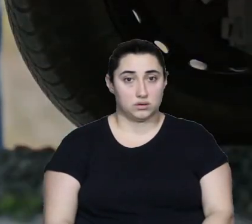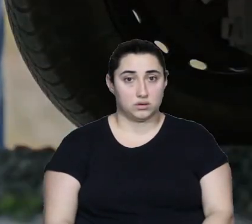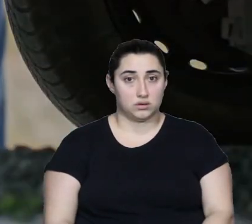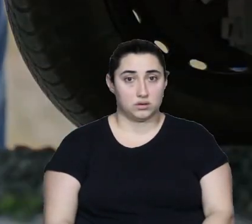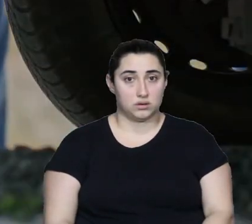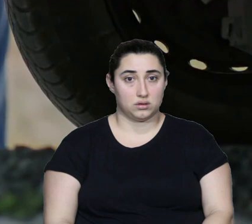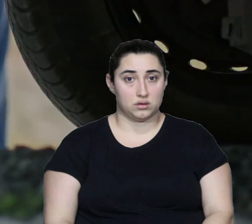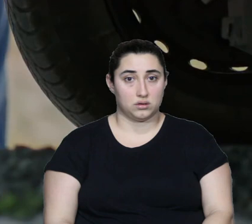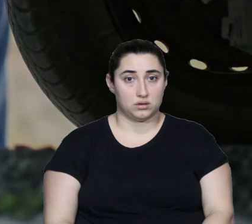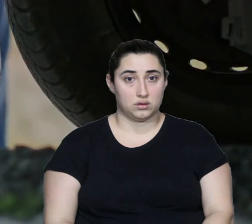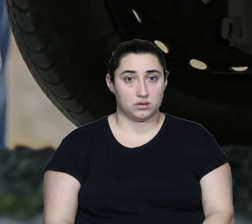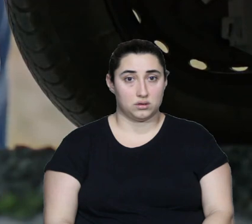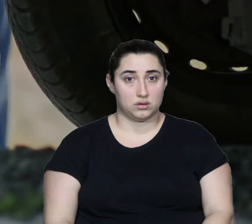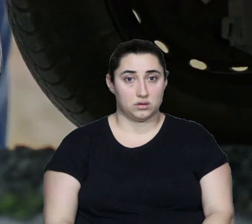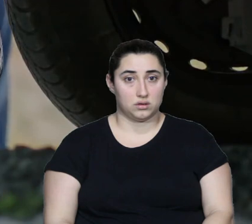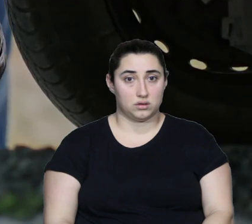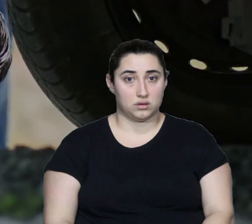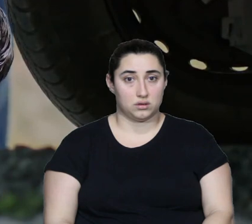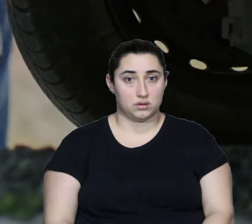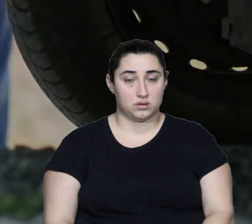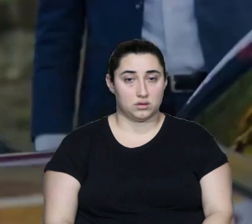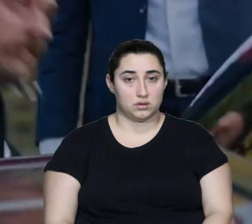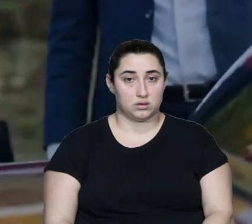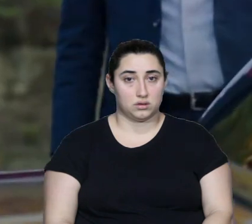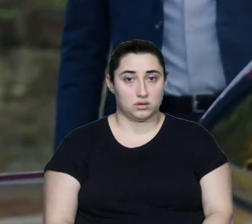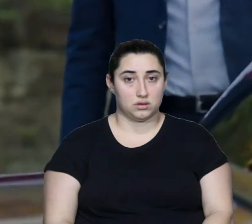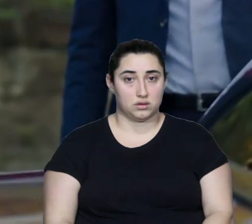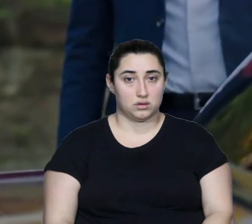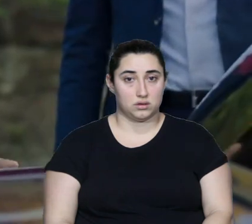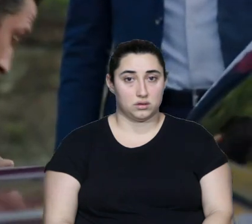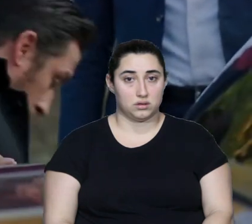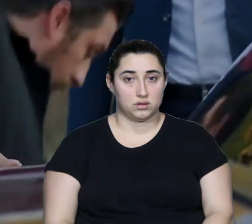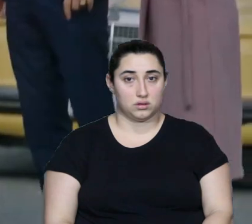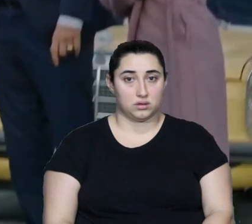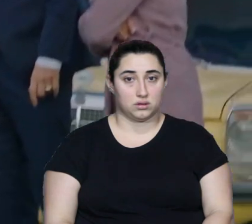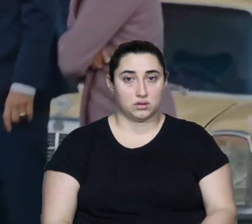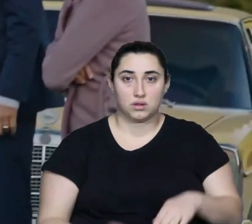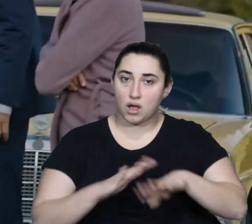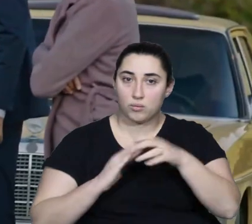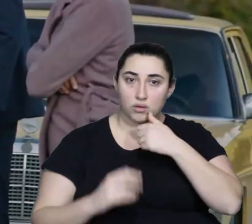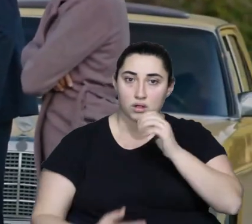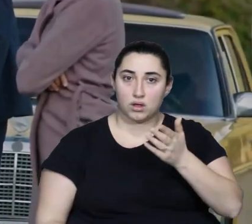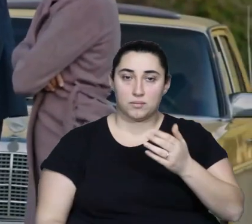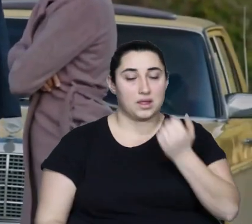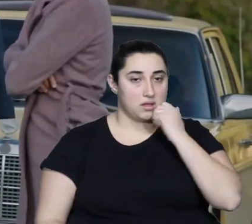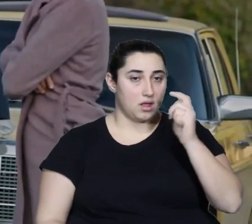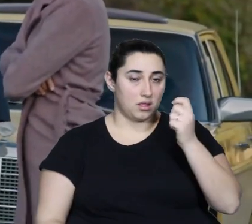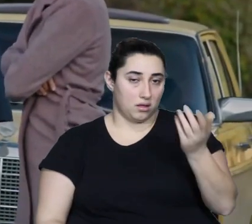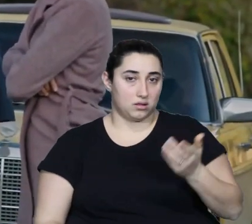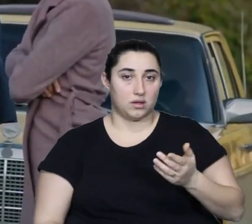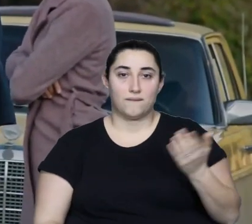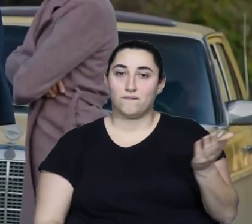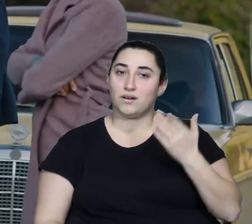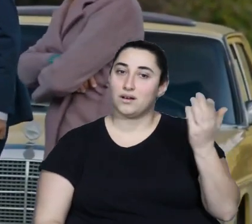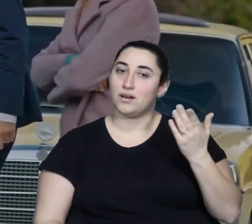Oral eğilip arabanın altına baktı. Bantla yapıştırılmış bir şeyi çekip aldı. Ne yapıyorsun lan? Yedek anahtar koçum.